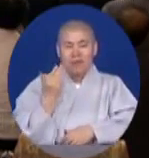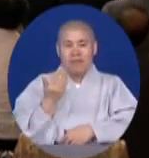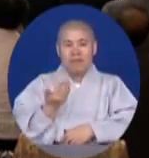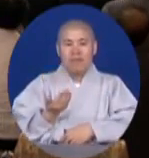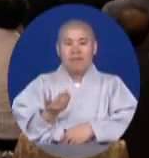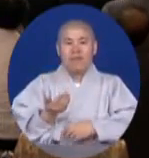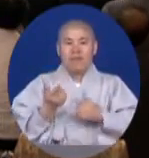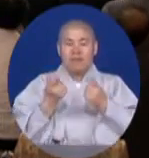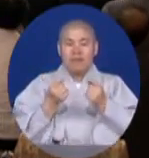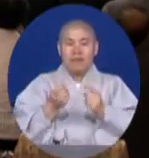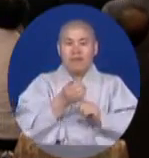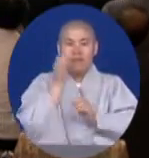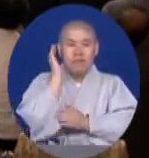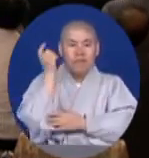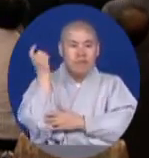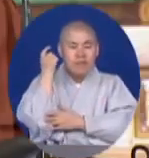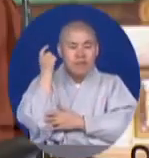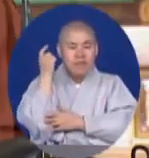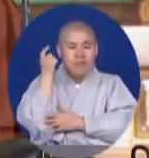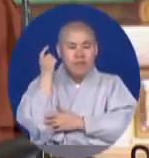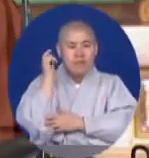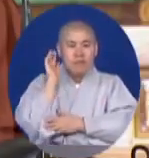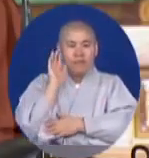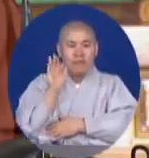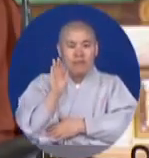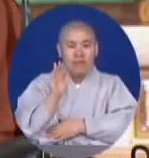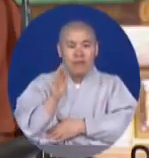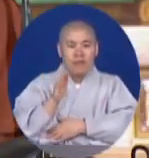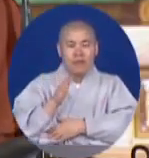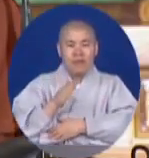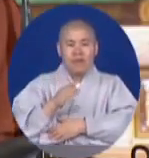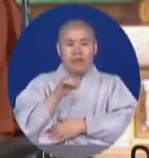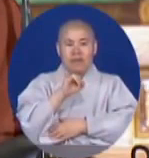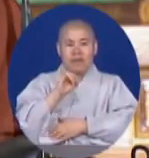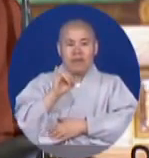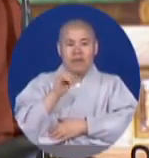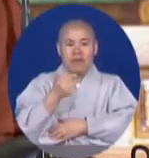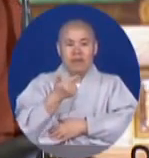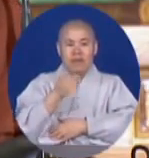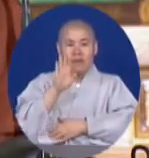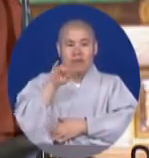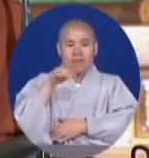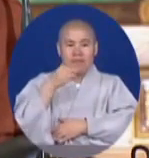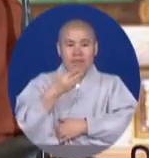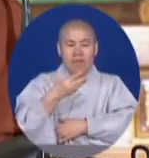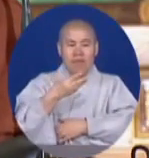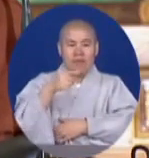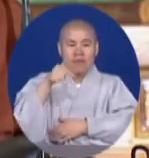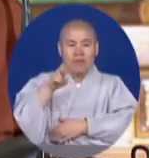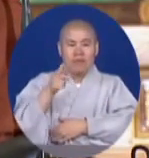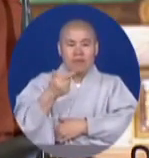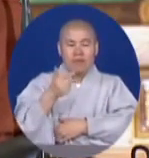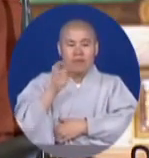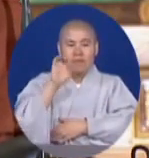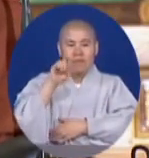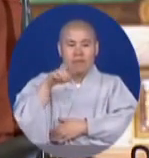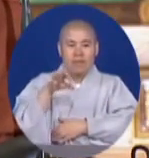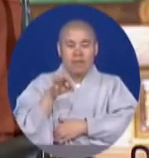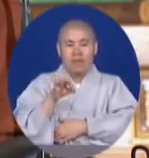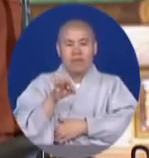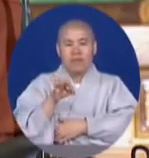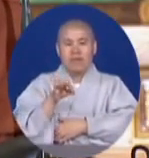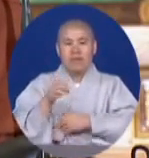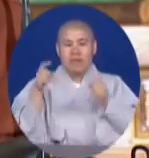그런 법문을 또 해주신다. 근데 그때 인불견풍, 어불견수 이것까지는 알겠는데